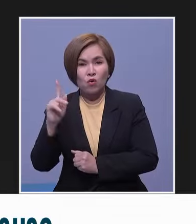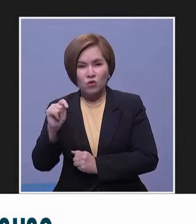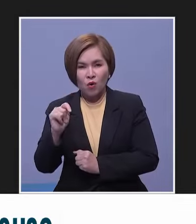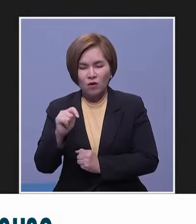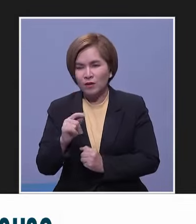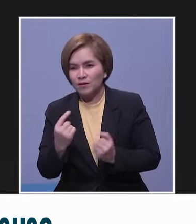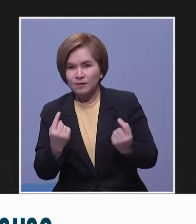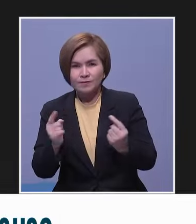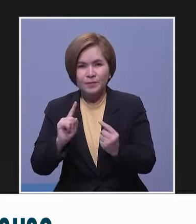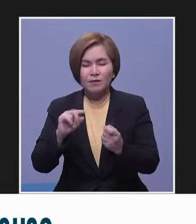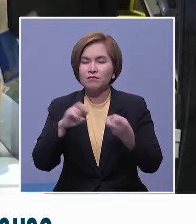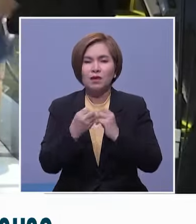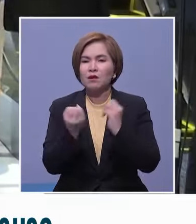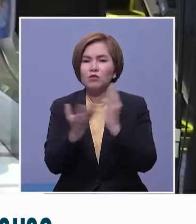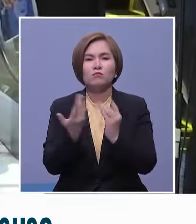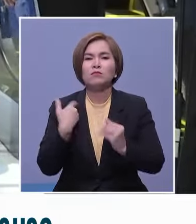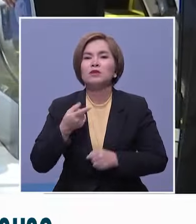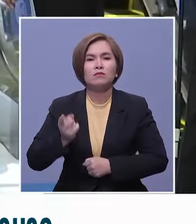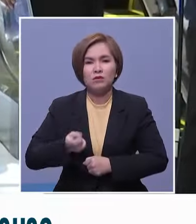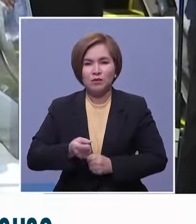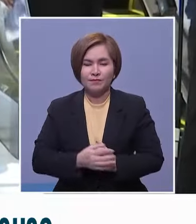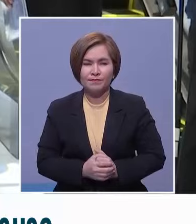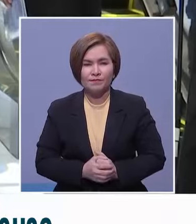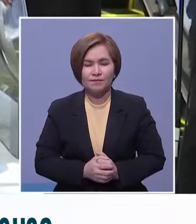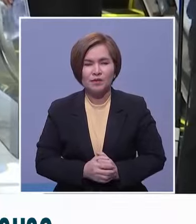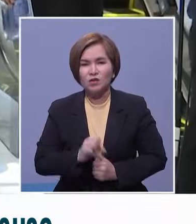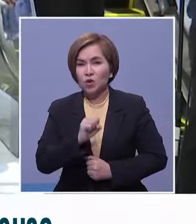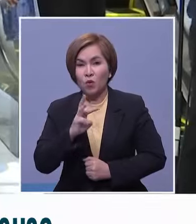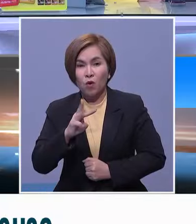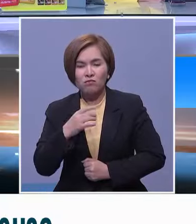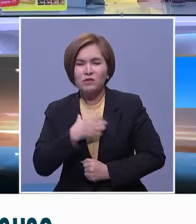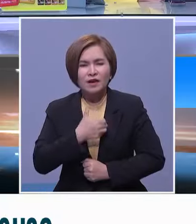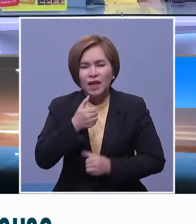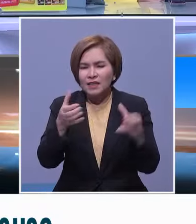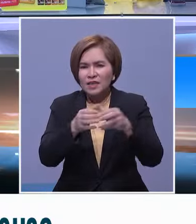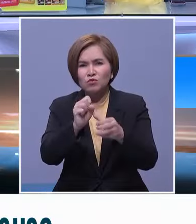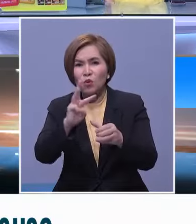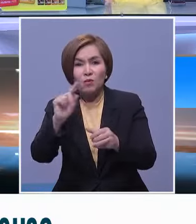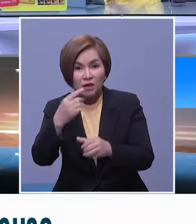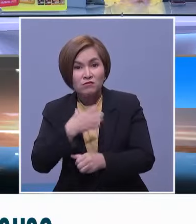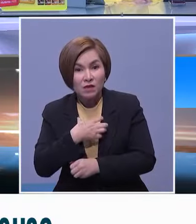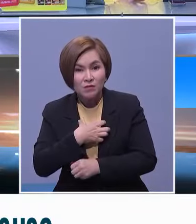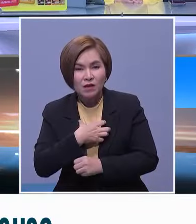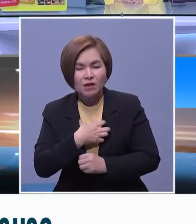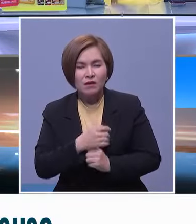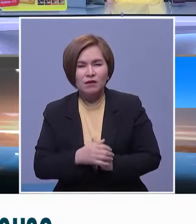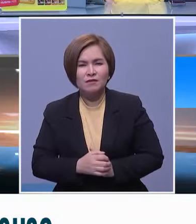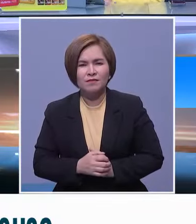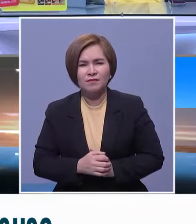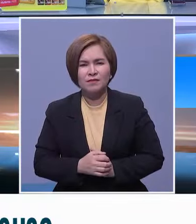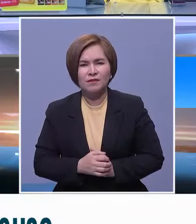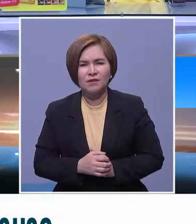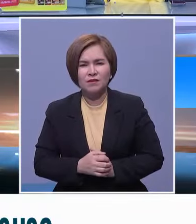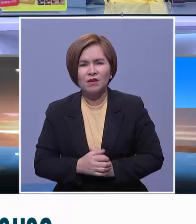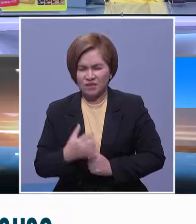ไหนก็โดนทั้งขึ้นทั้งล่องเลยครับ คือพอถามว่าสว.กิติศักดิ์เนี่ยอยากได้สว.ชุดใหม่ไหม บอก สว.กิติศักดิ์ตอบว่าถ้าถามว่า